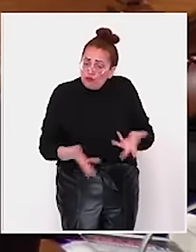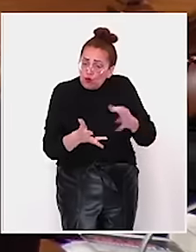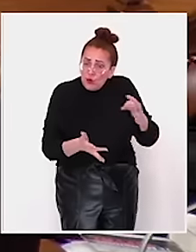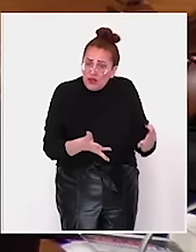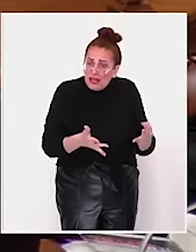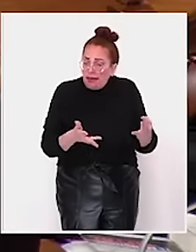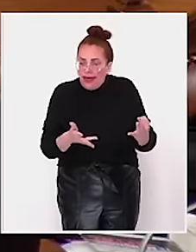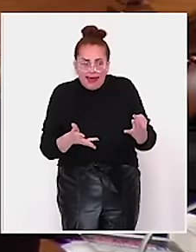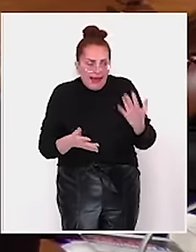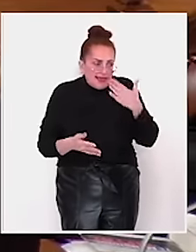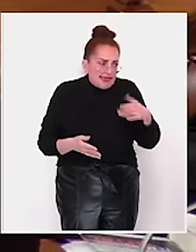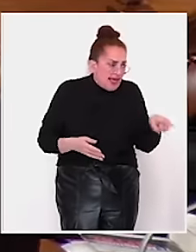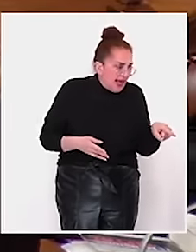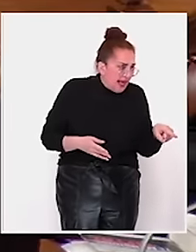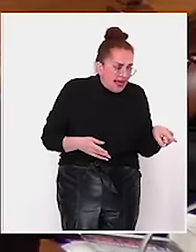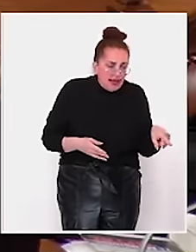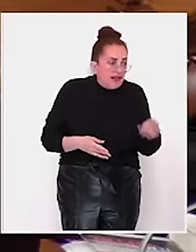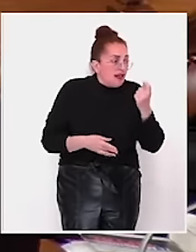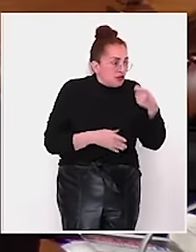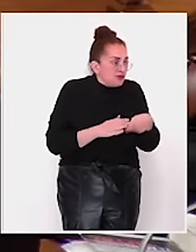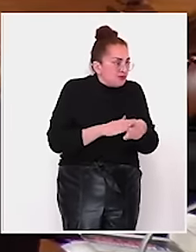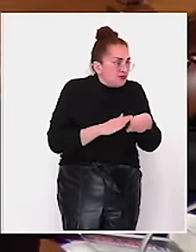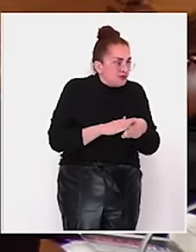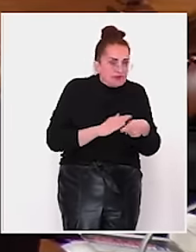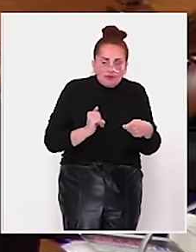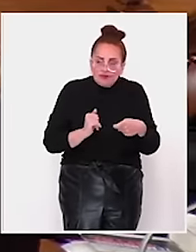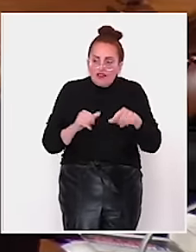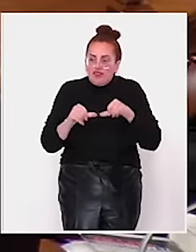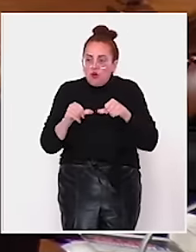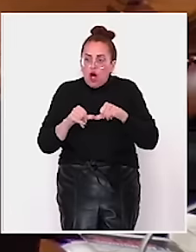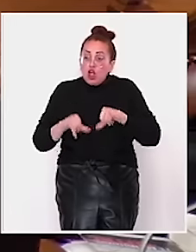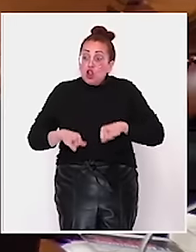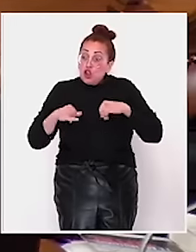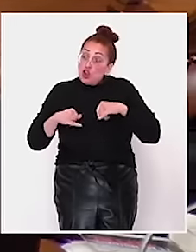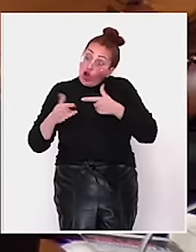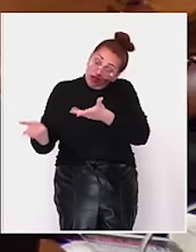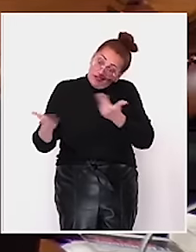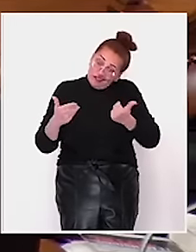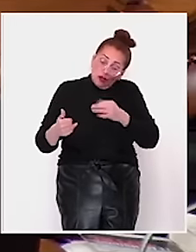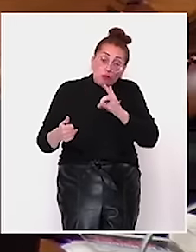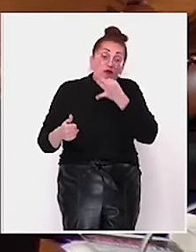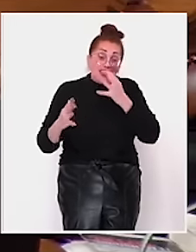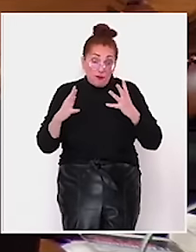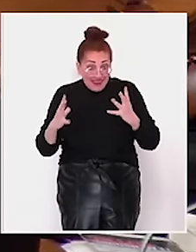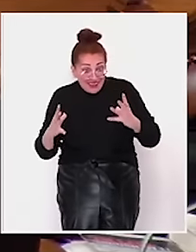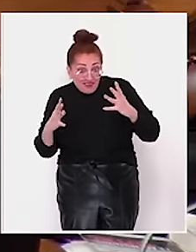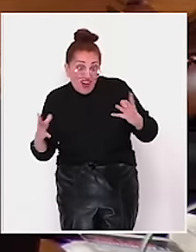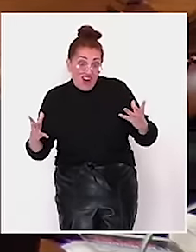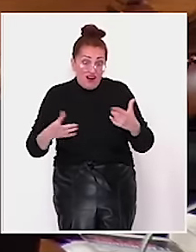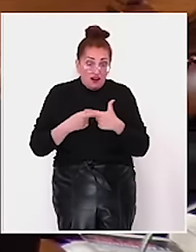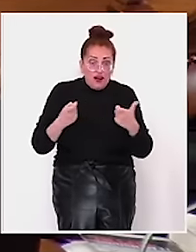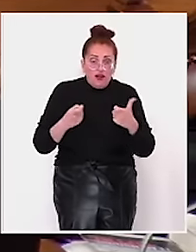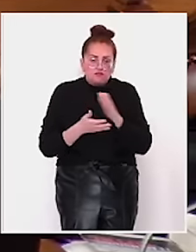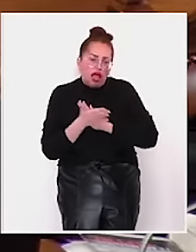ça, on sait que, par exemple, encore une fois, on va faire appel à l'engagement des jeunes. Et là, on parle de bénévolat. Et le bénévolat, quand on voit